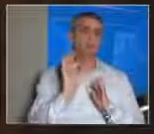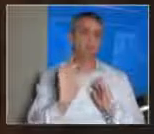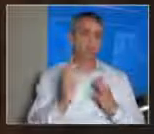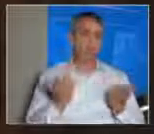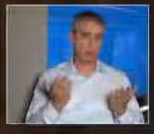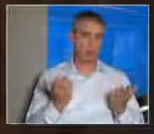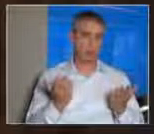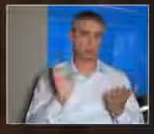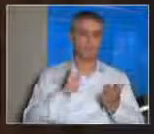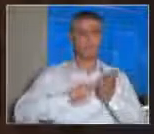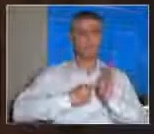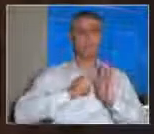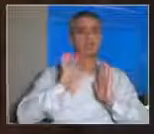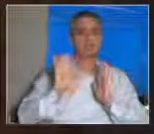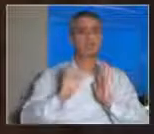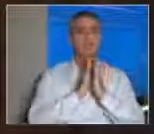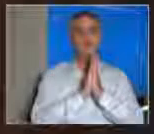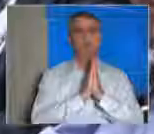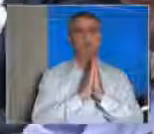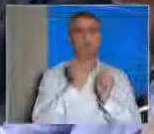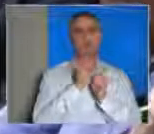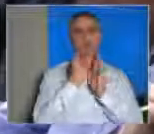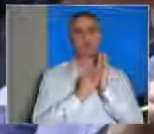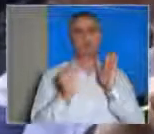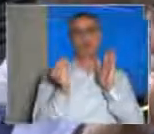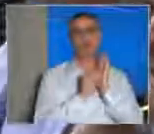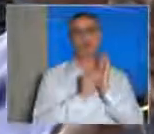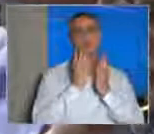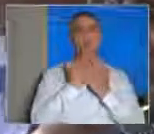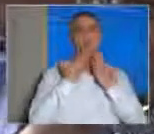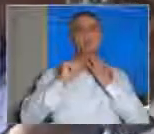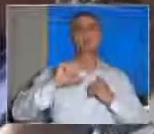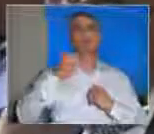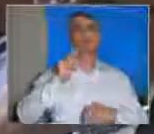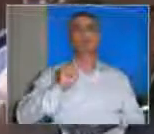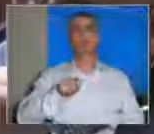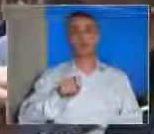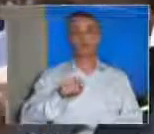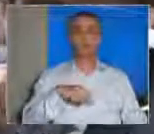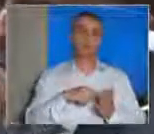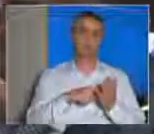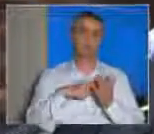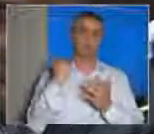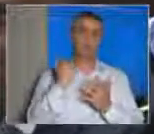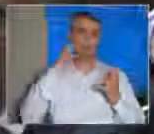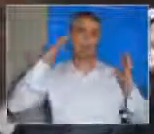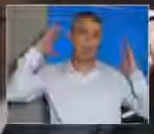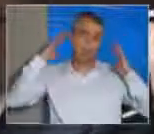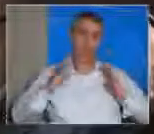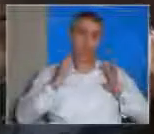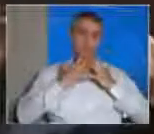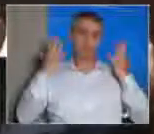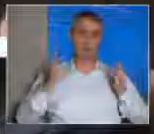ואת היעדים שלה, ומבקשת לחוקק את זה במושב הראשון של הכנסת. ולכן תמיד יש עומס גדול